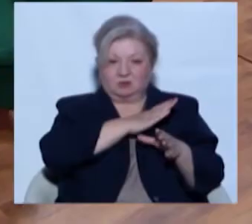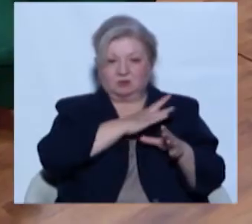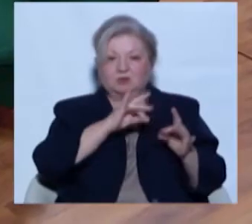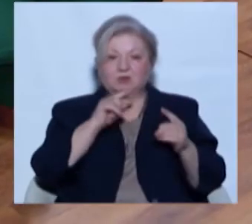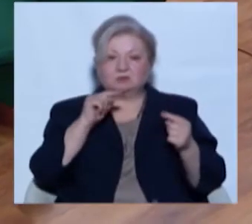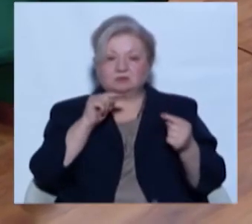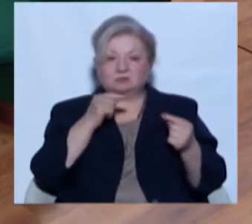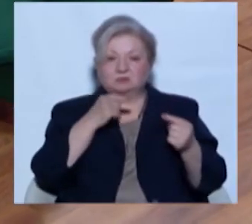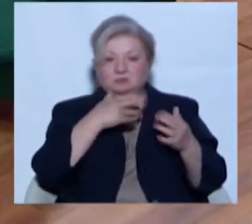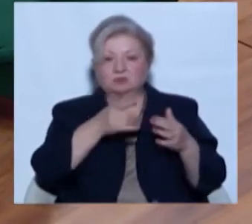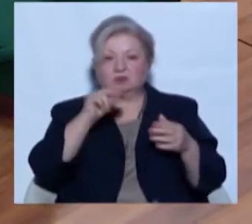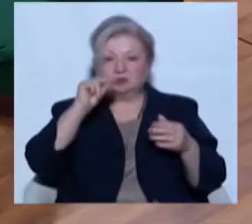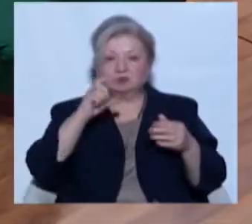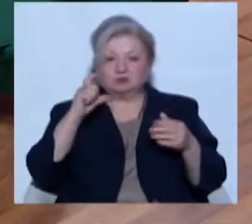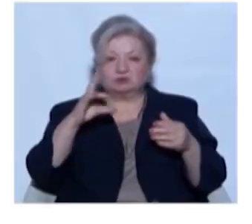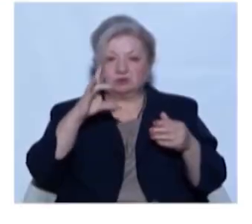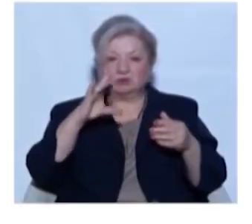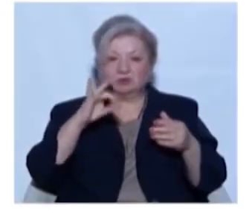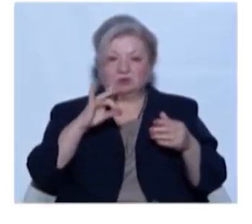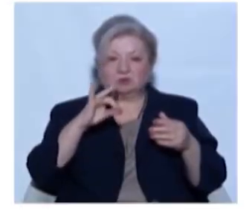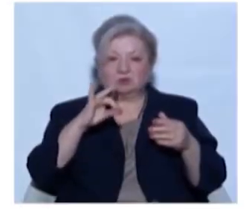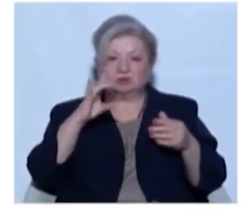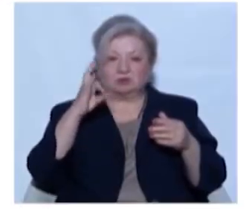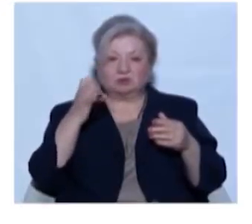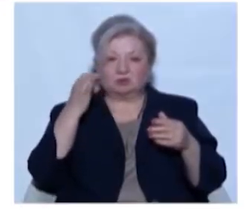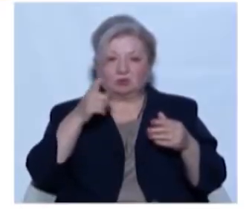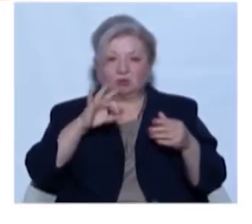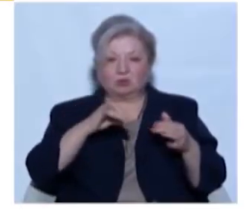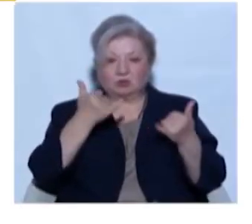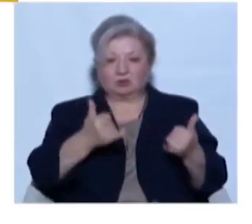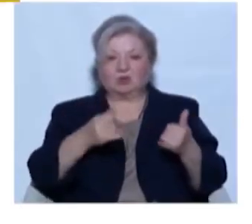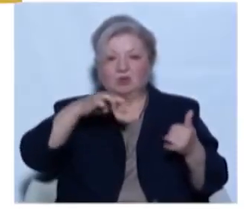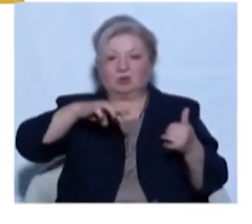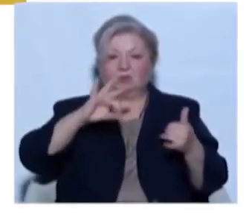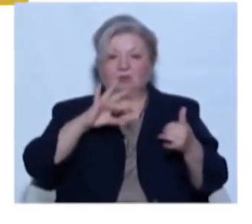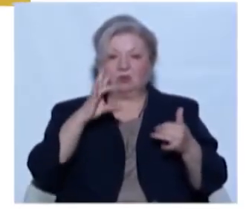Რაც შეეხებოდა ჩერნიგორიას, ანუ დღევანდელ მონტენეგროს, ის რაღაცა პერიოდის მანძილზე